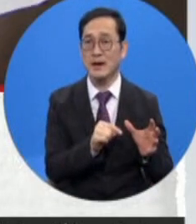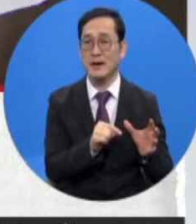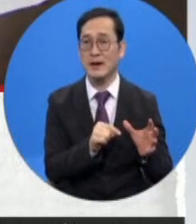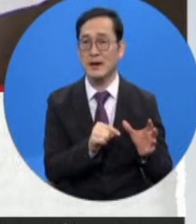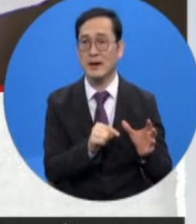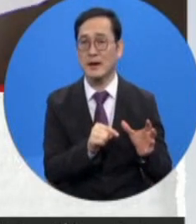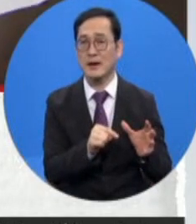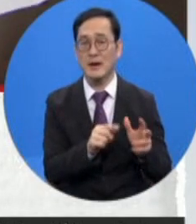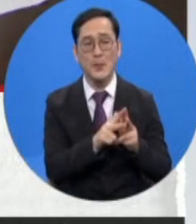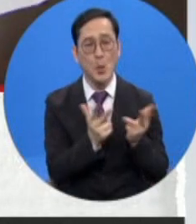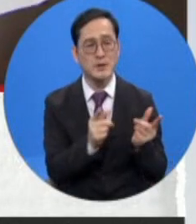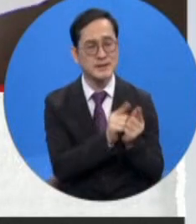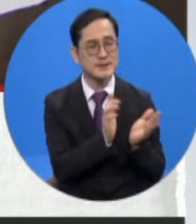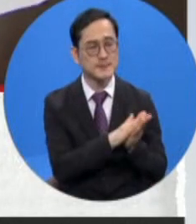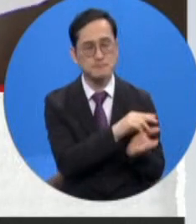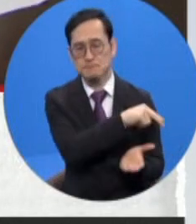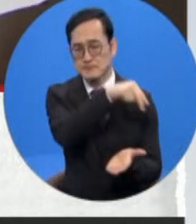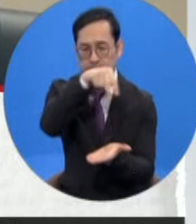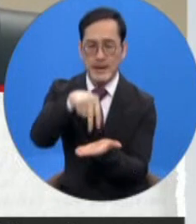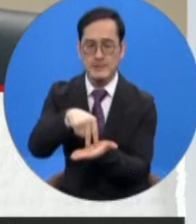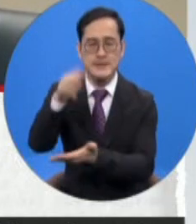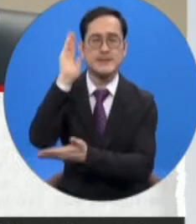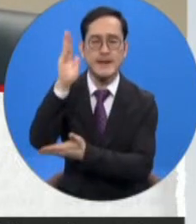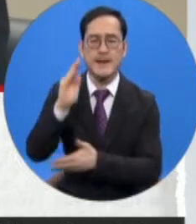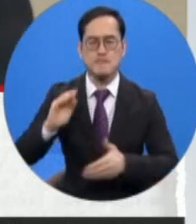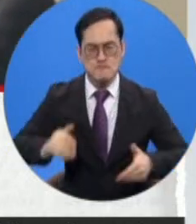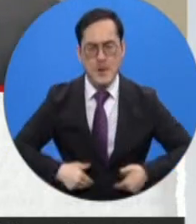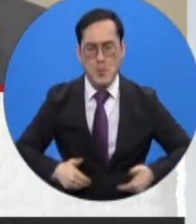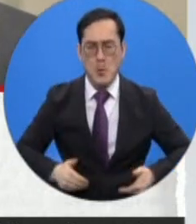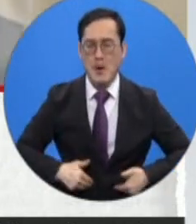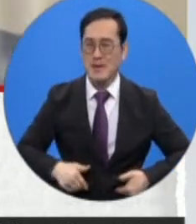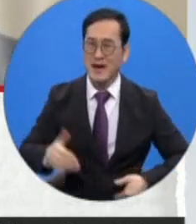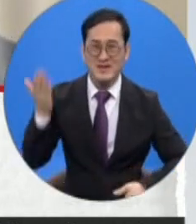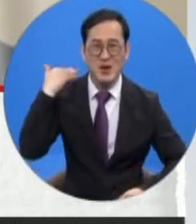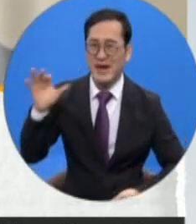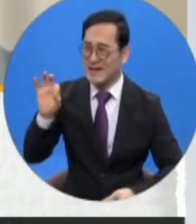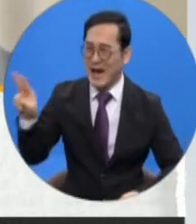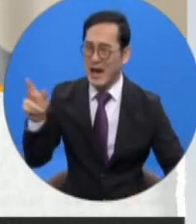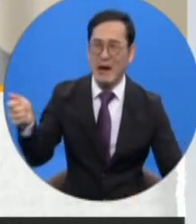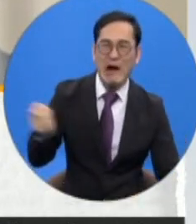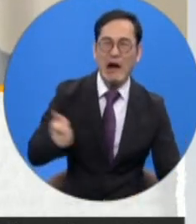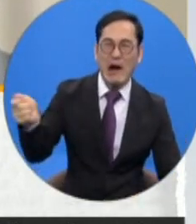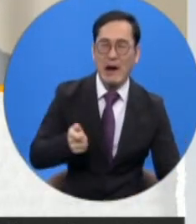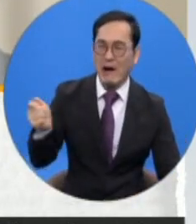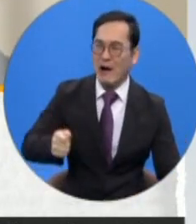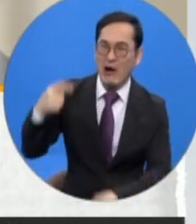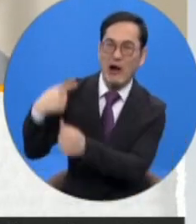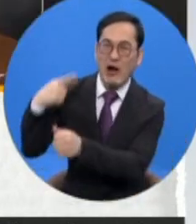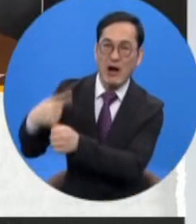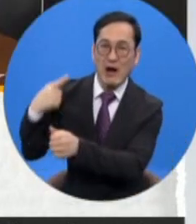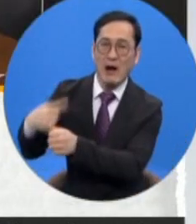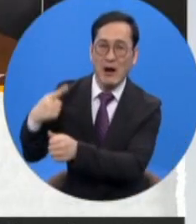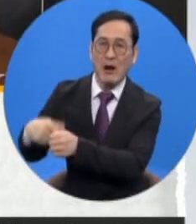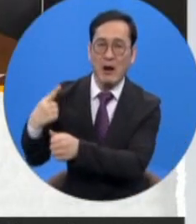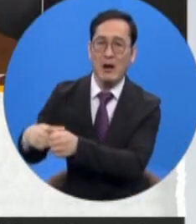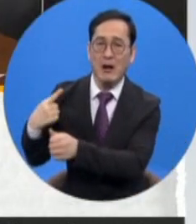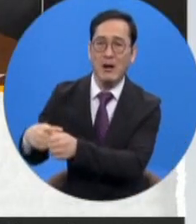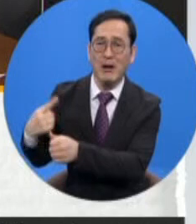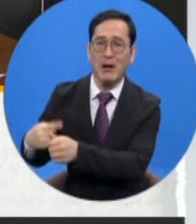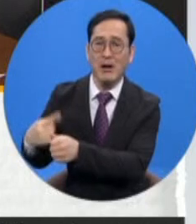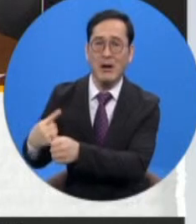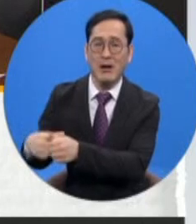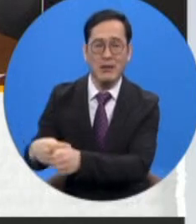당사자가 직접 나와서 국민 앞에 이야기를 해야 된다라는 얘기들을 수차례 꺼낸 바 있지 않습니까? 이 일이야말로 사실 이재명